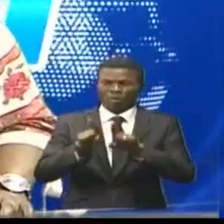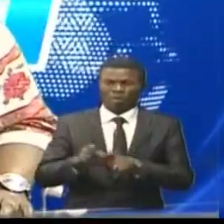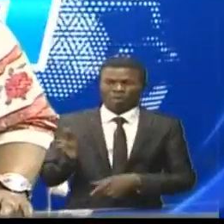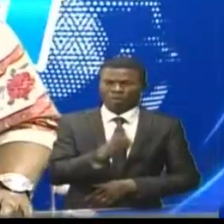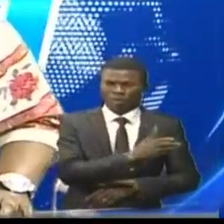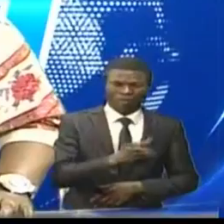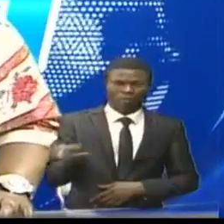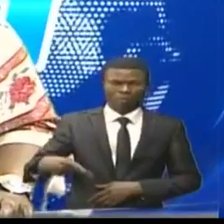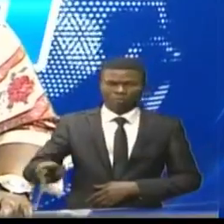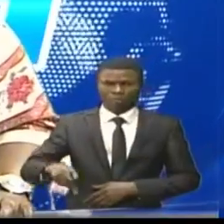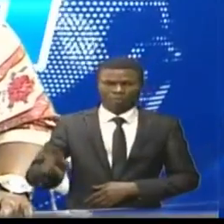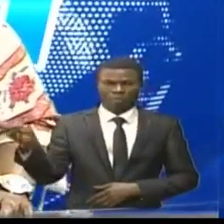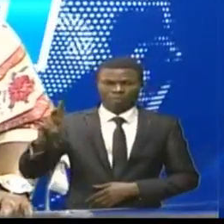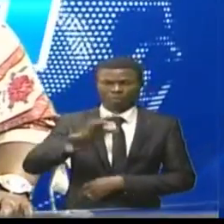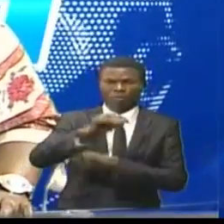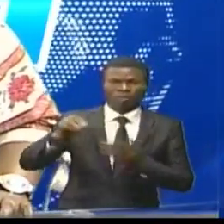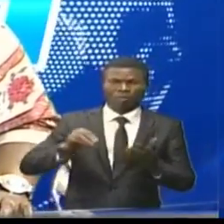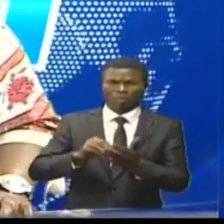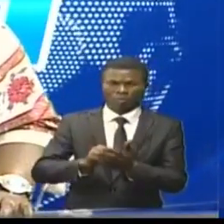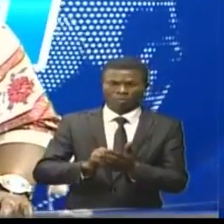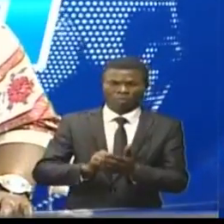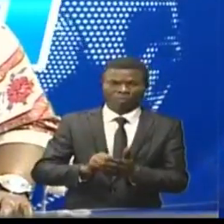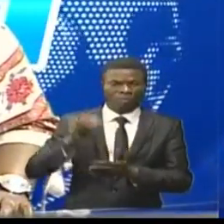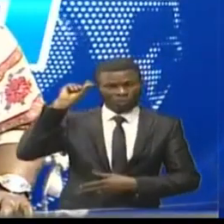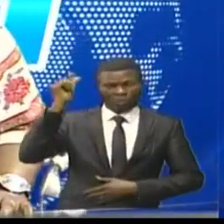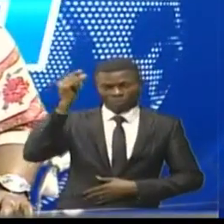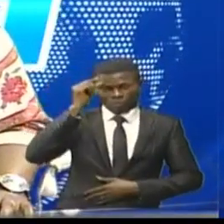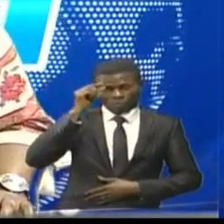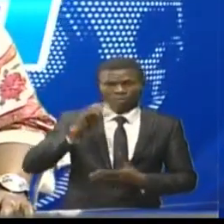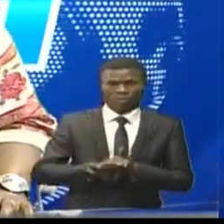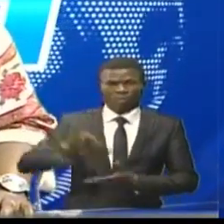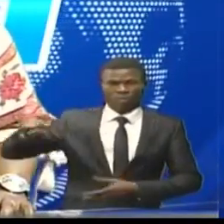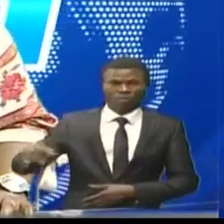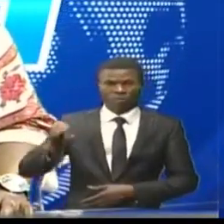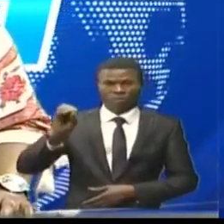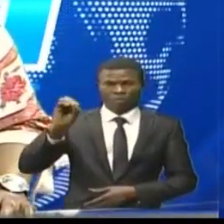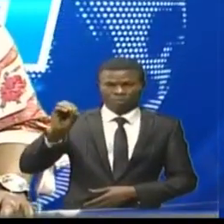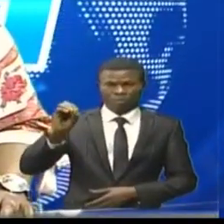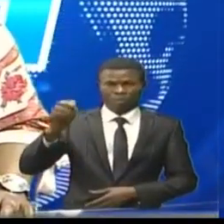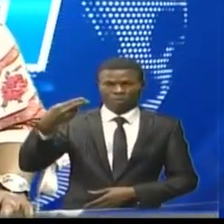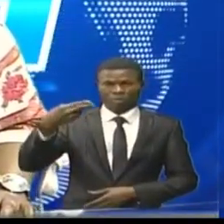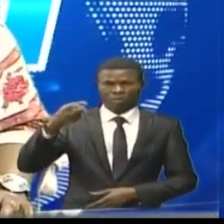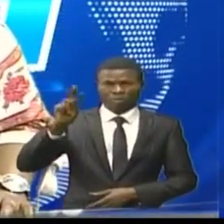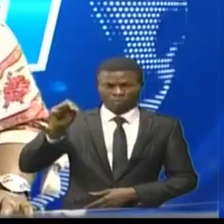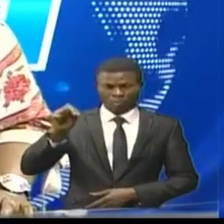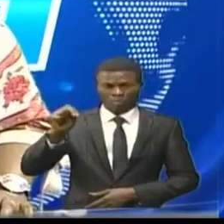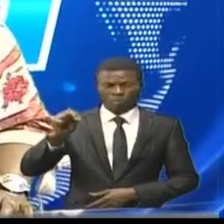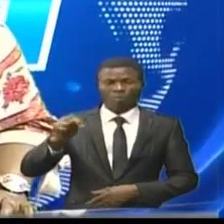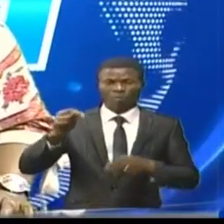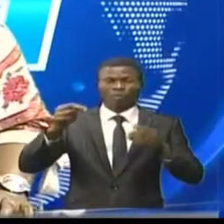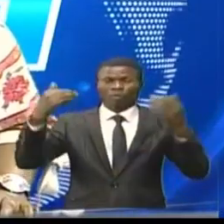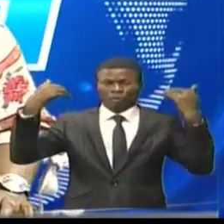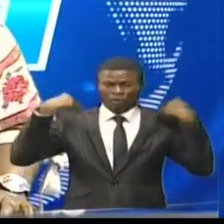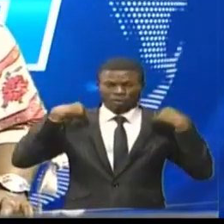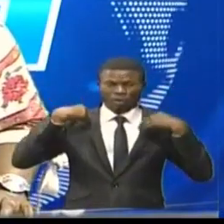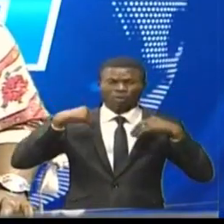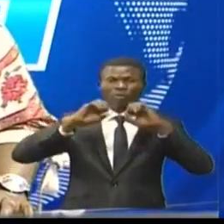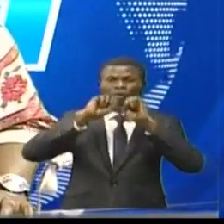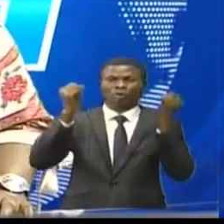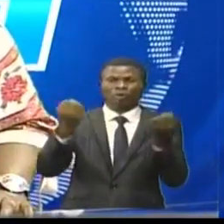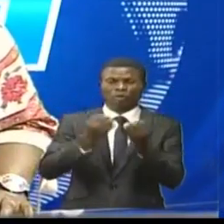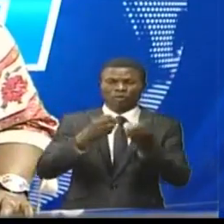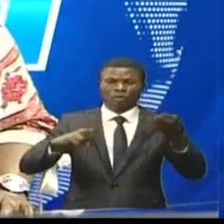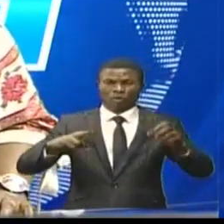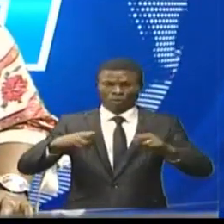Dans la province du Kasaï central, son gouverneur John Kabea et le directeur provincial de la SNEL sont déterminés à éclairer les routes de la ville